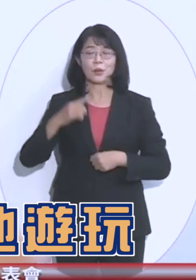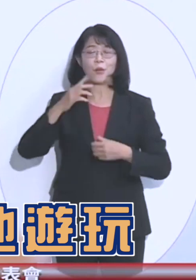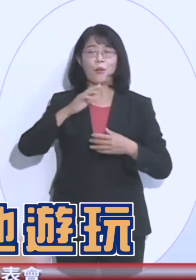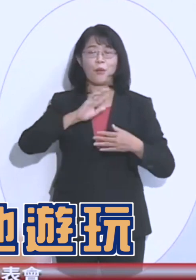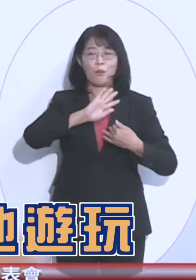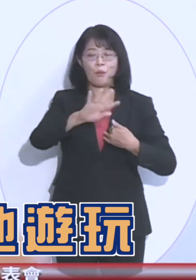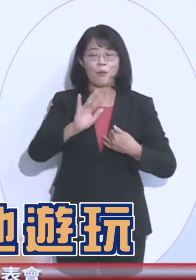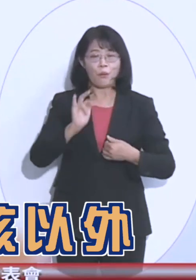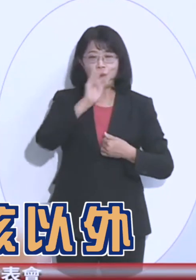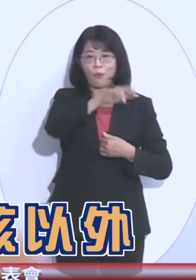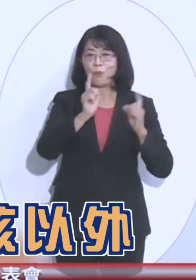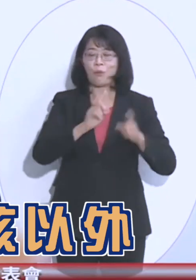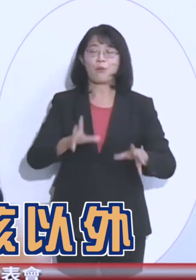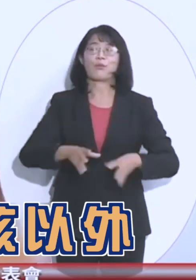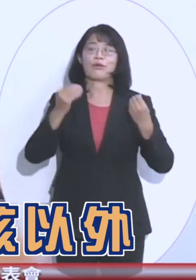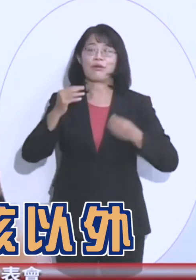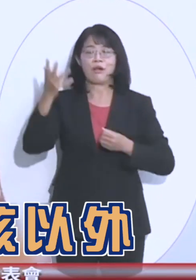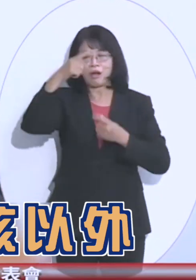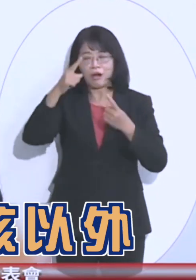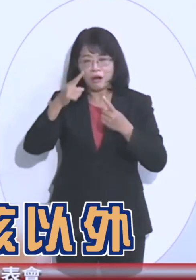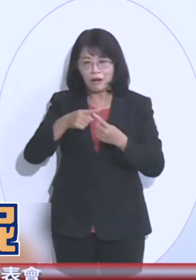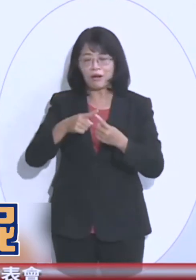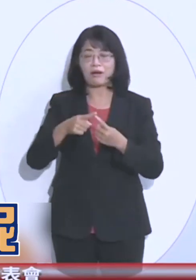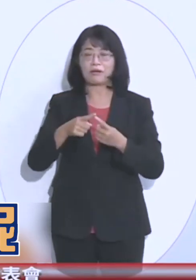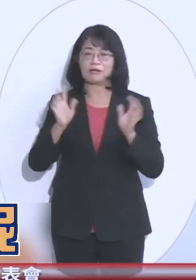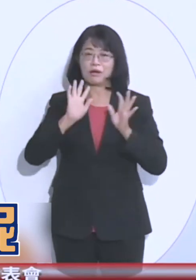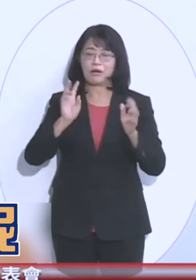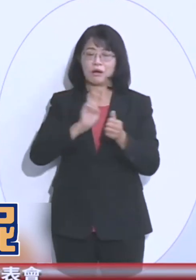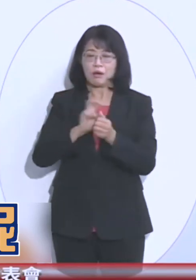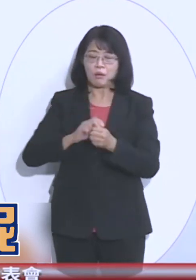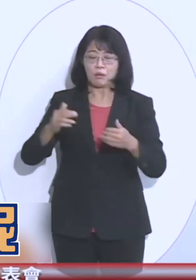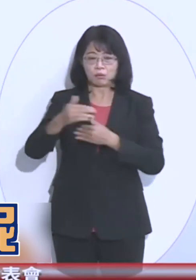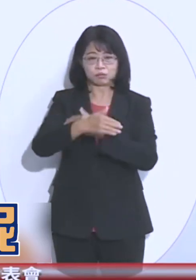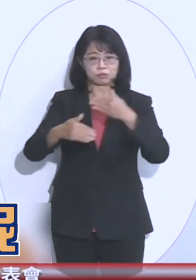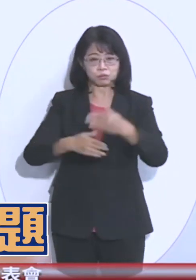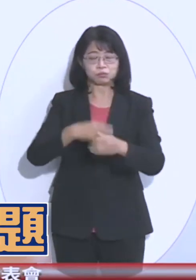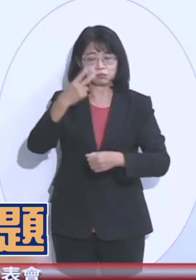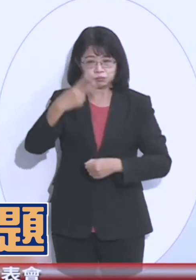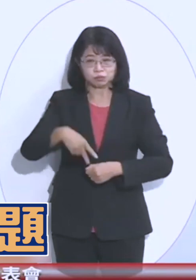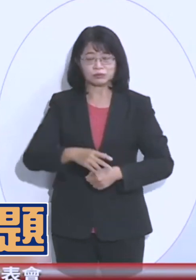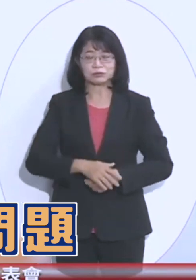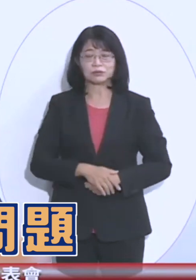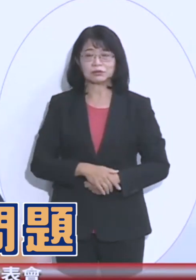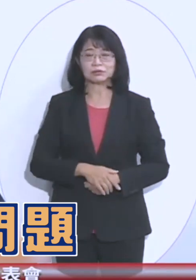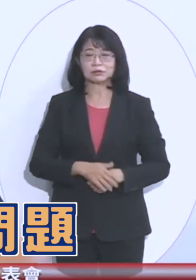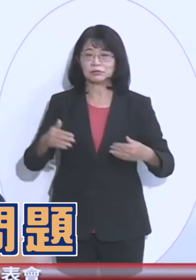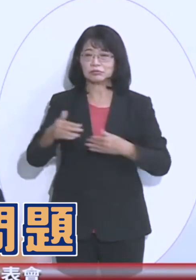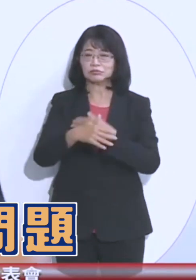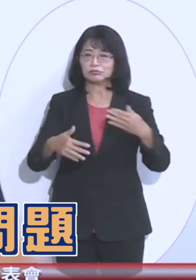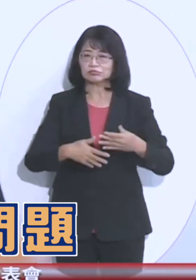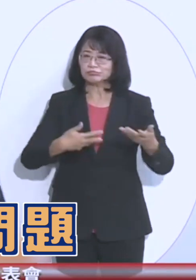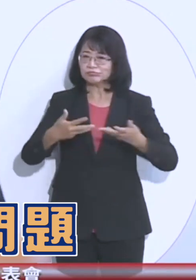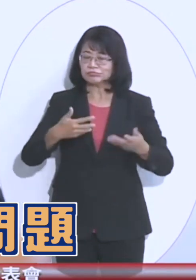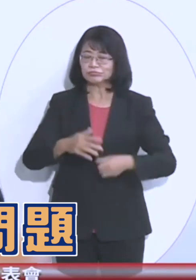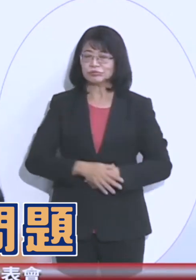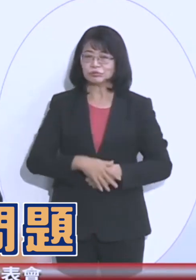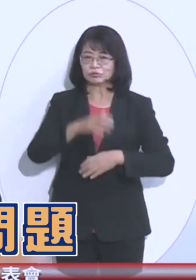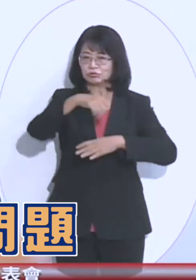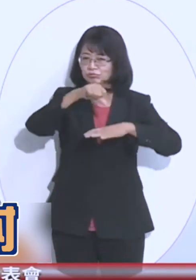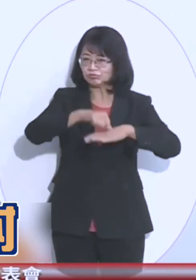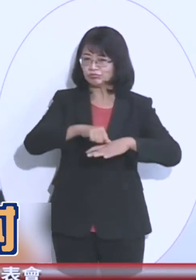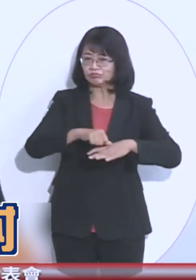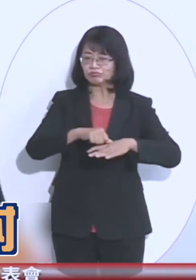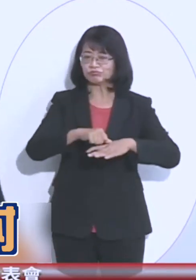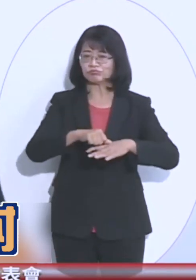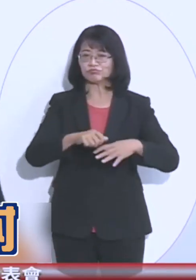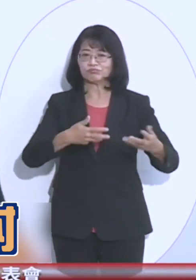佗，照顾老人、照顾囡仔以外，咱的交通呢？今仔交通问题，今仔农产品问题，